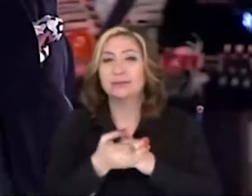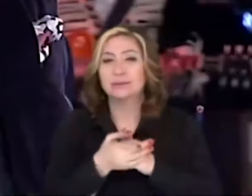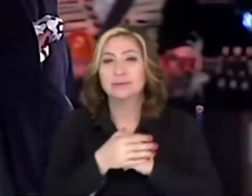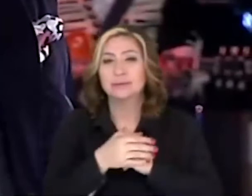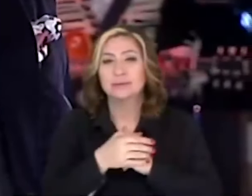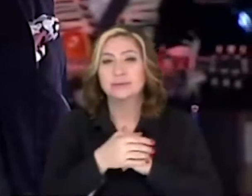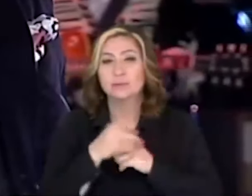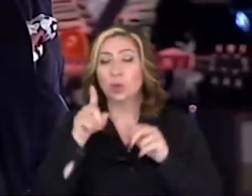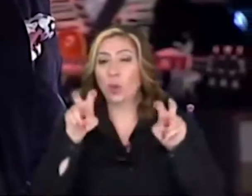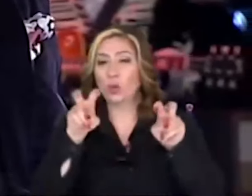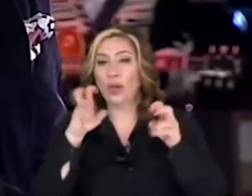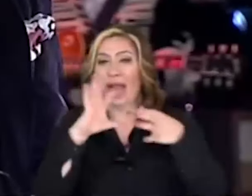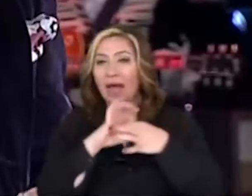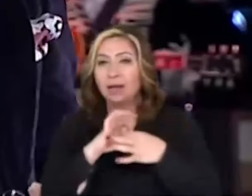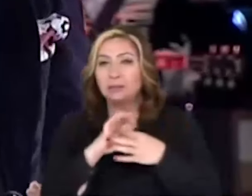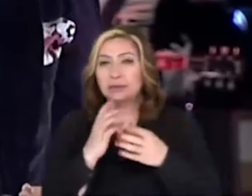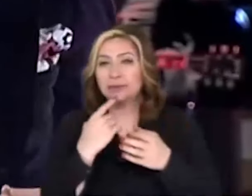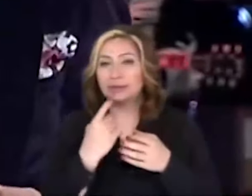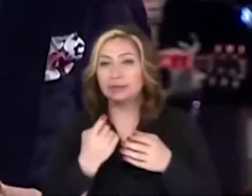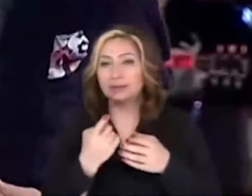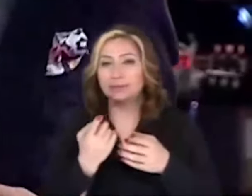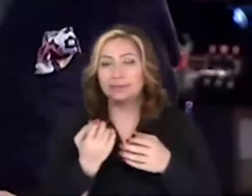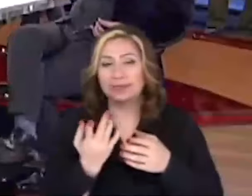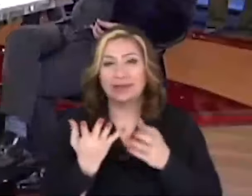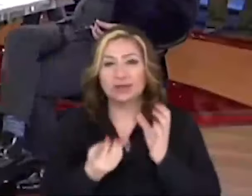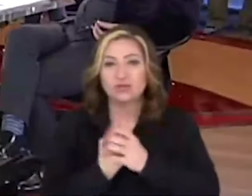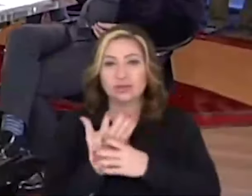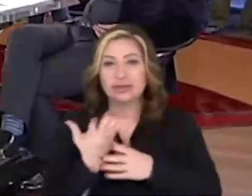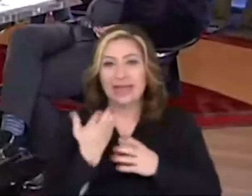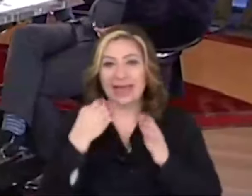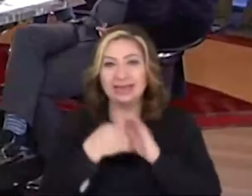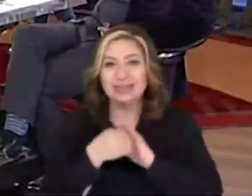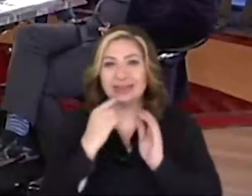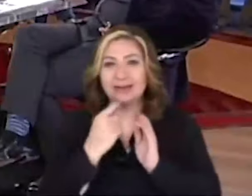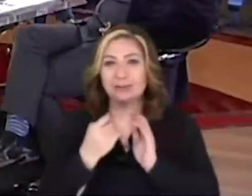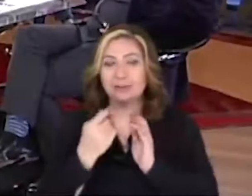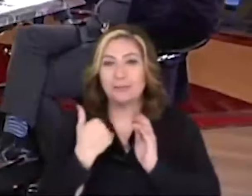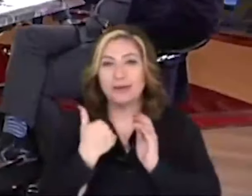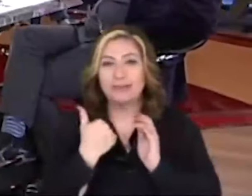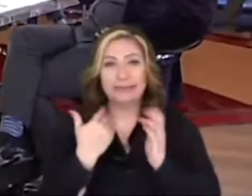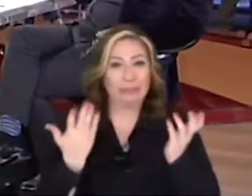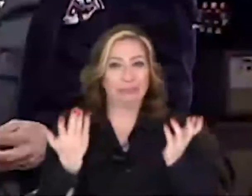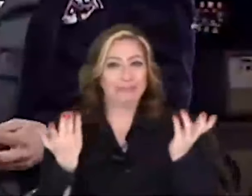Bu olayla ilgili, bu konuyla ilgili. Ne derdim? Nereden çıktı, nereye girdi derdim? Yok bir şeyden.